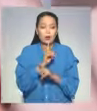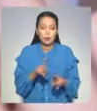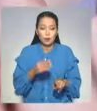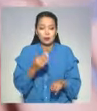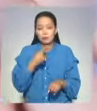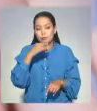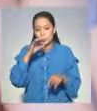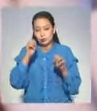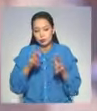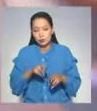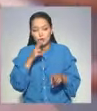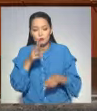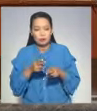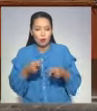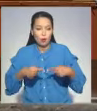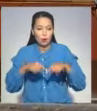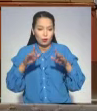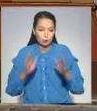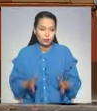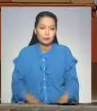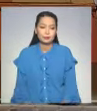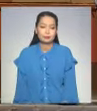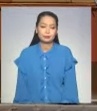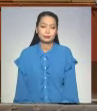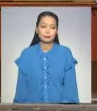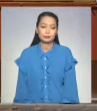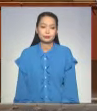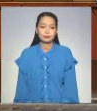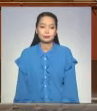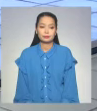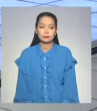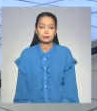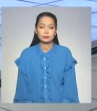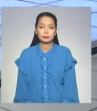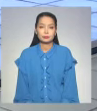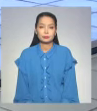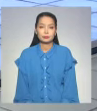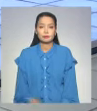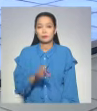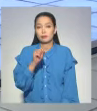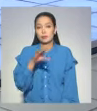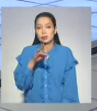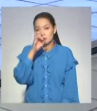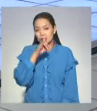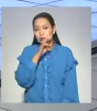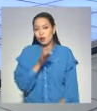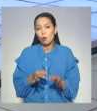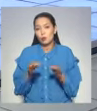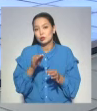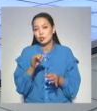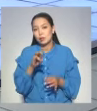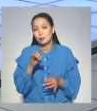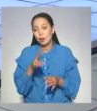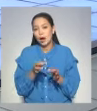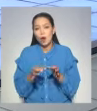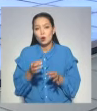органдарға шағымданамыз дейді. Базаргүл Әдірқызы, Нұрбол Мұғалім, Астана, Таймс, Атырау. Батыс Қазақстан облысы Жәнібек